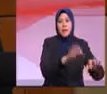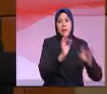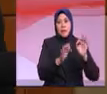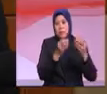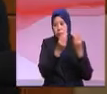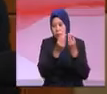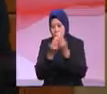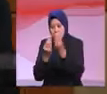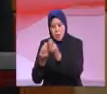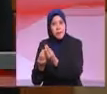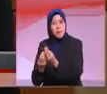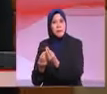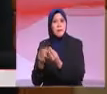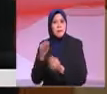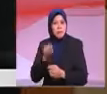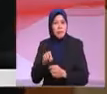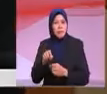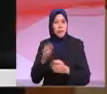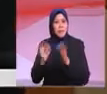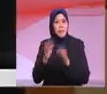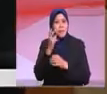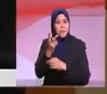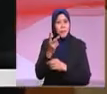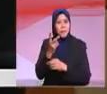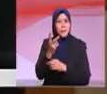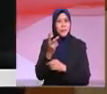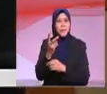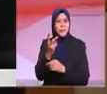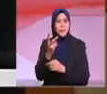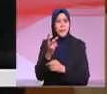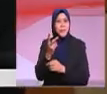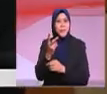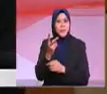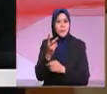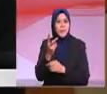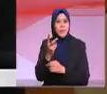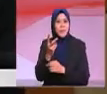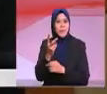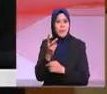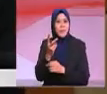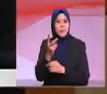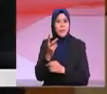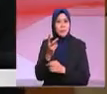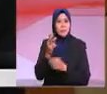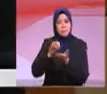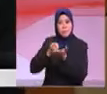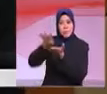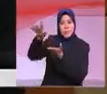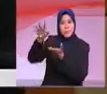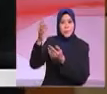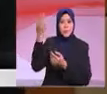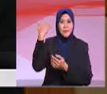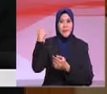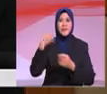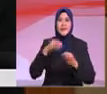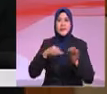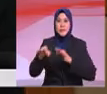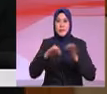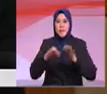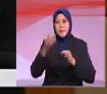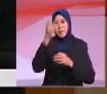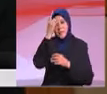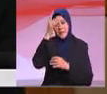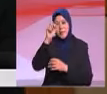unjuran tersebut, jadi kalau anda semua lihat di depan sana, di belakang anda semua, seperti dijelaskan oleh Lembaga Tan Sri